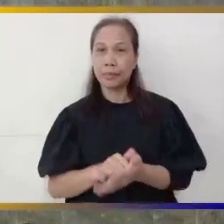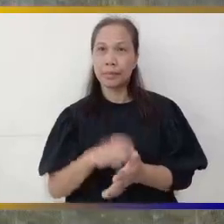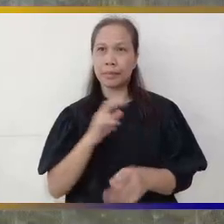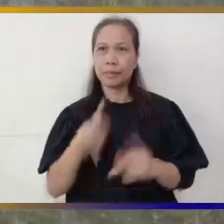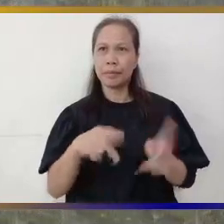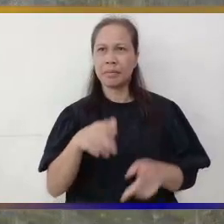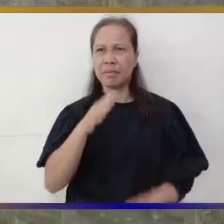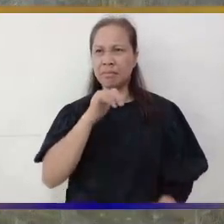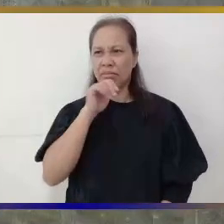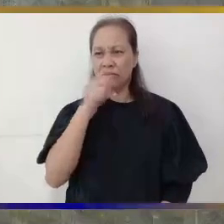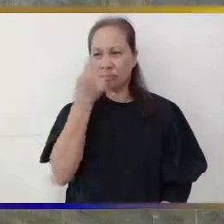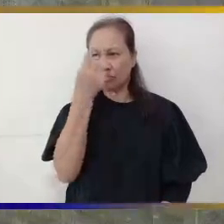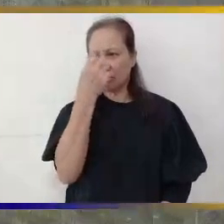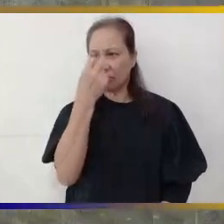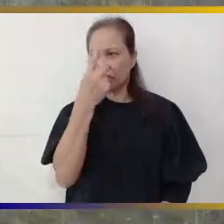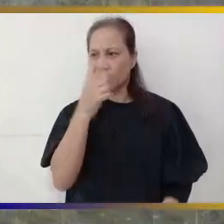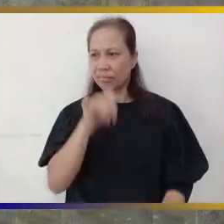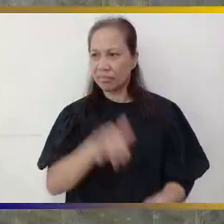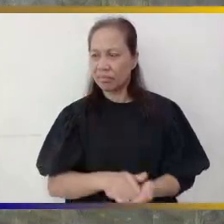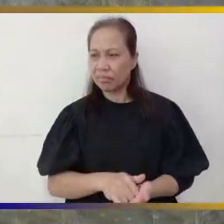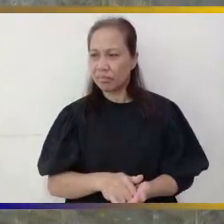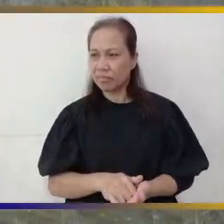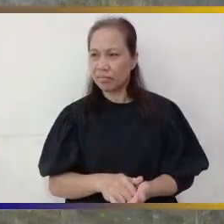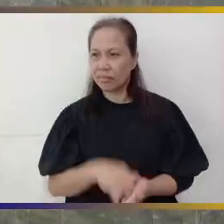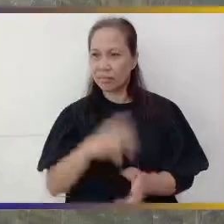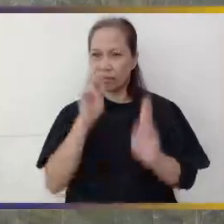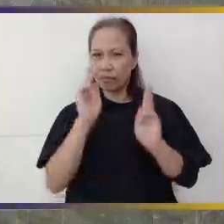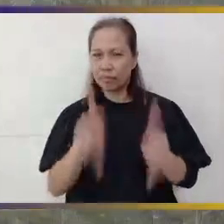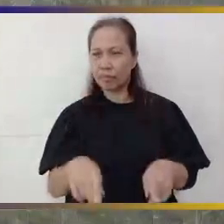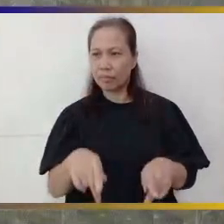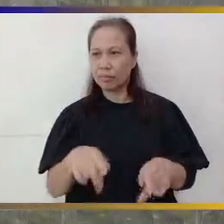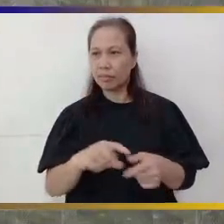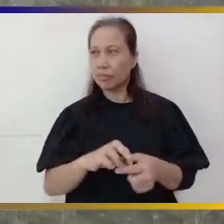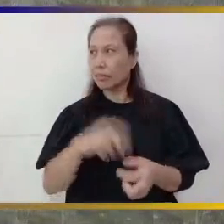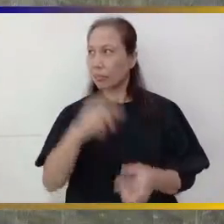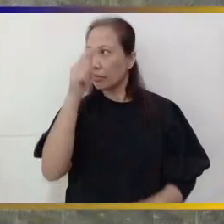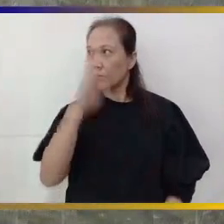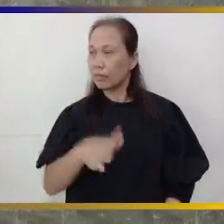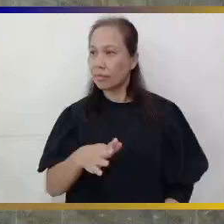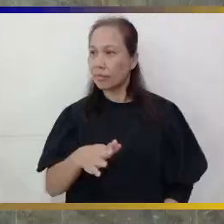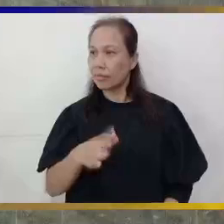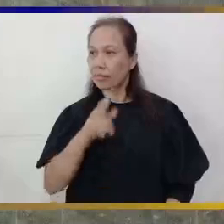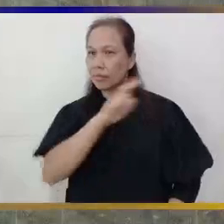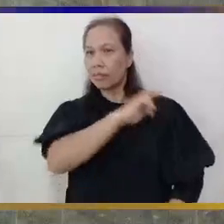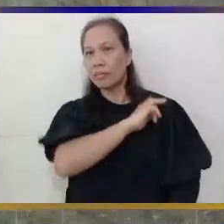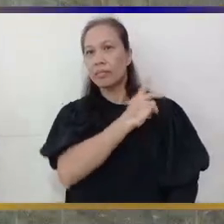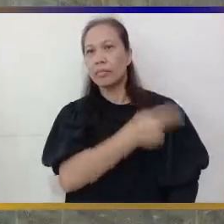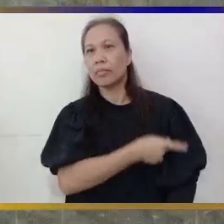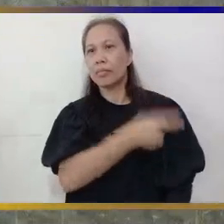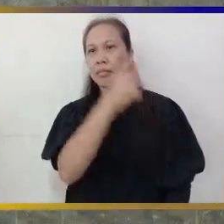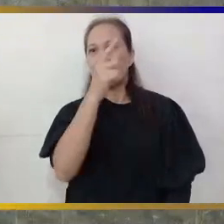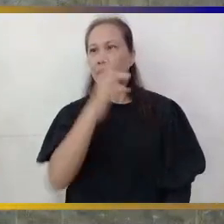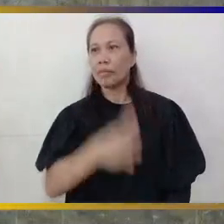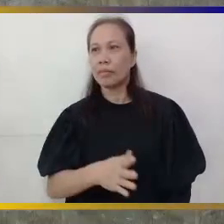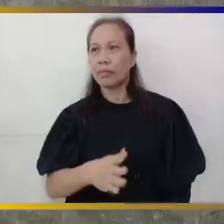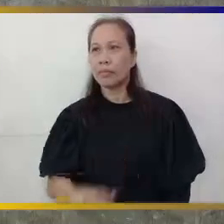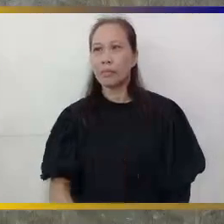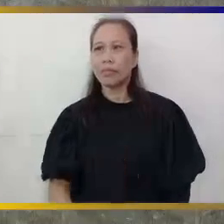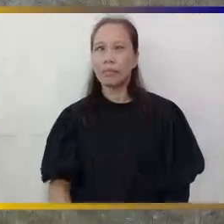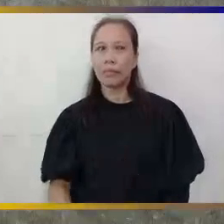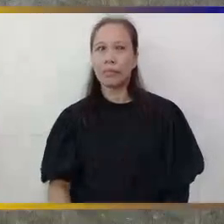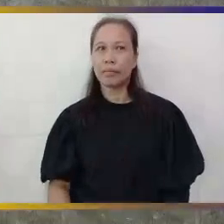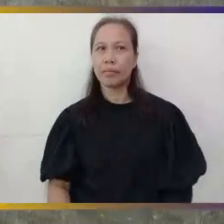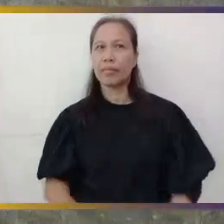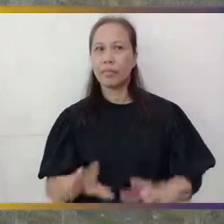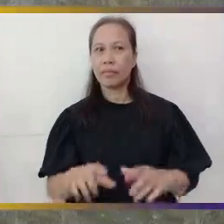not understand the the person of God Sovereignty of God yung paano paano palakarin